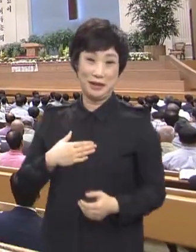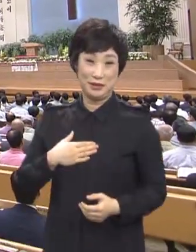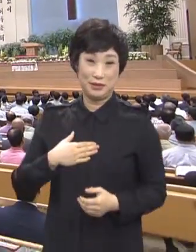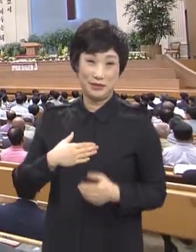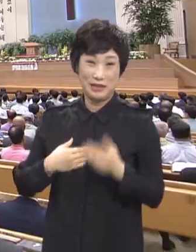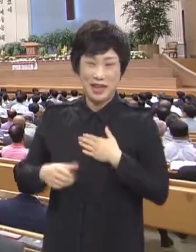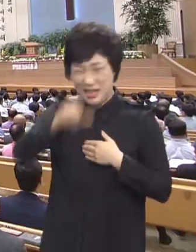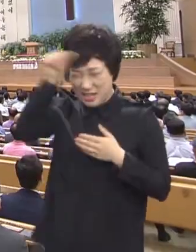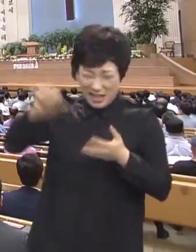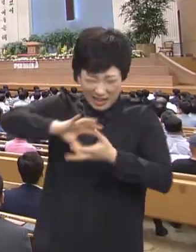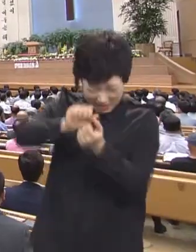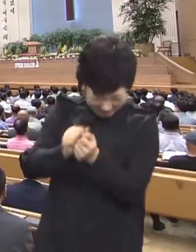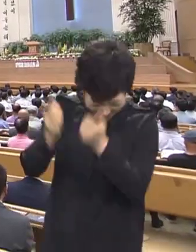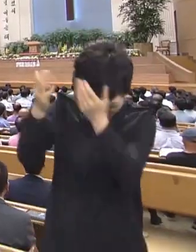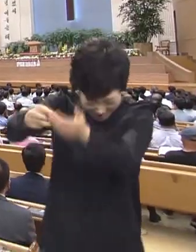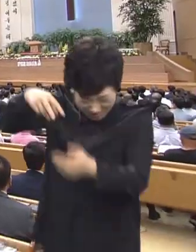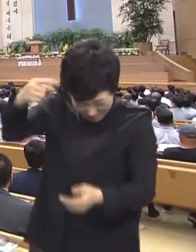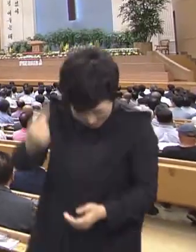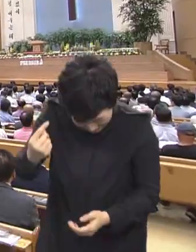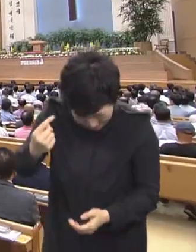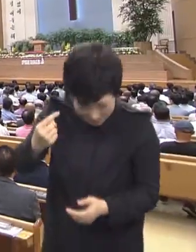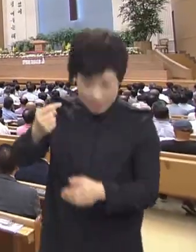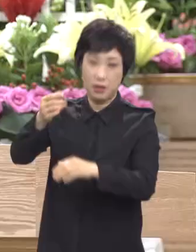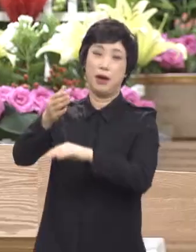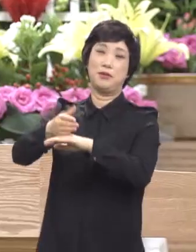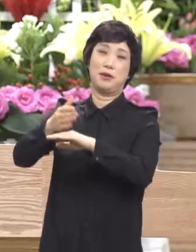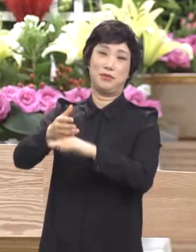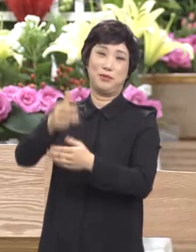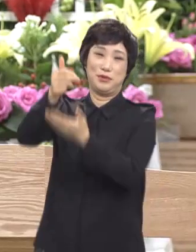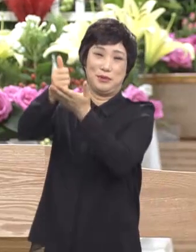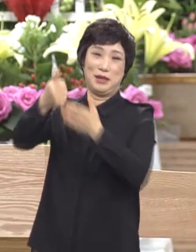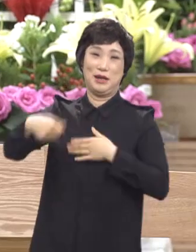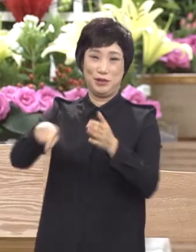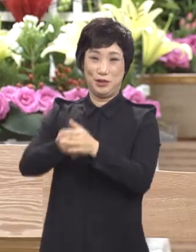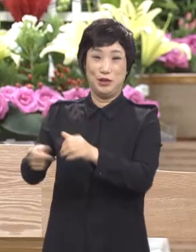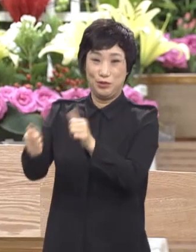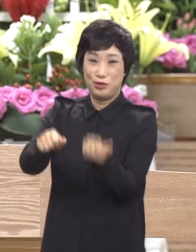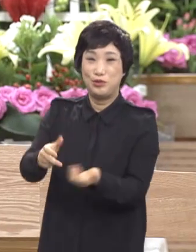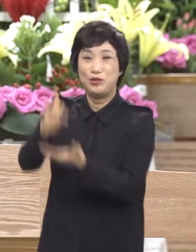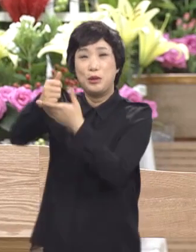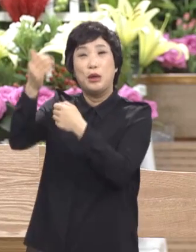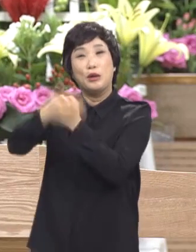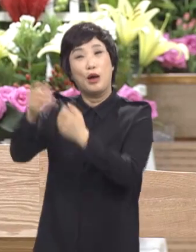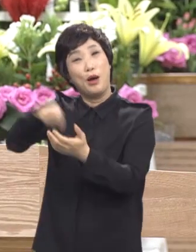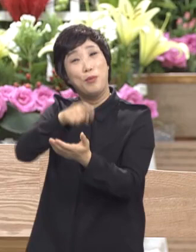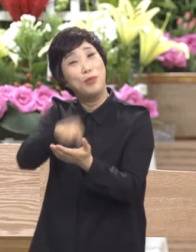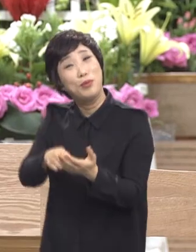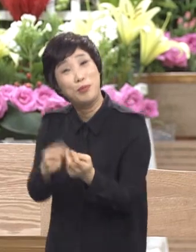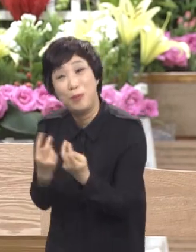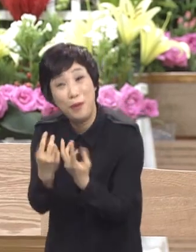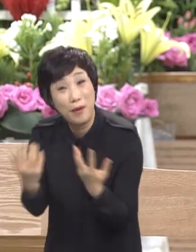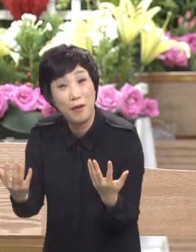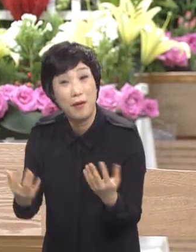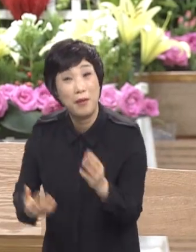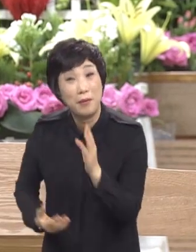내 생애를 다 드려 살아도 주가 날 위해 죽으시면 은혜를 갚을 길이 있겠느냐.